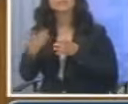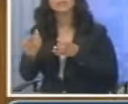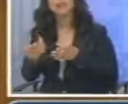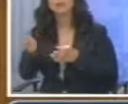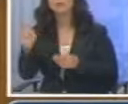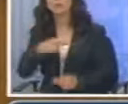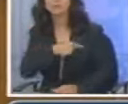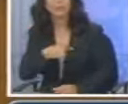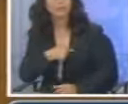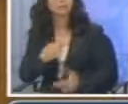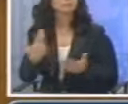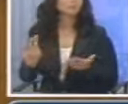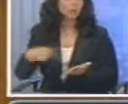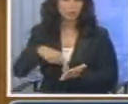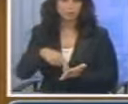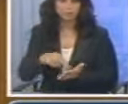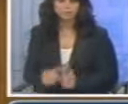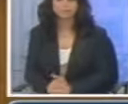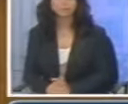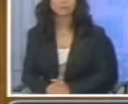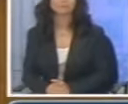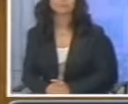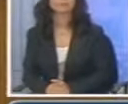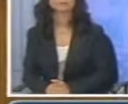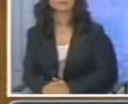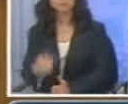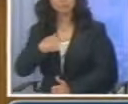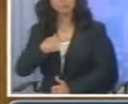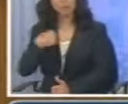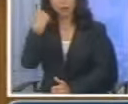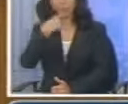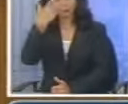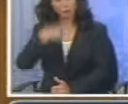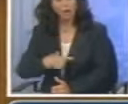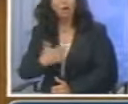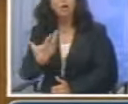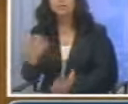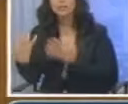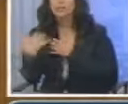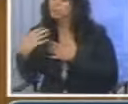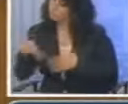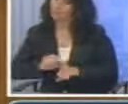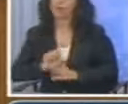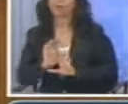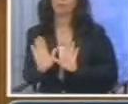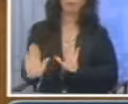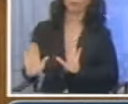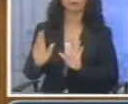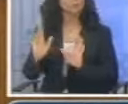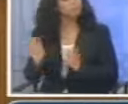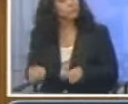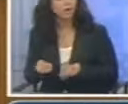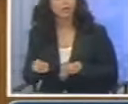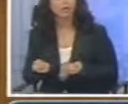πολιτικών ηγετών. Προσωπικά θα αναλάβω κάθε ευθύνη που μου αναλογεί και με τη θετική